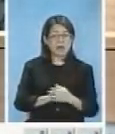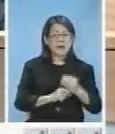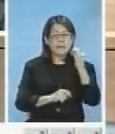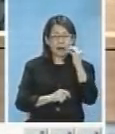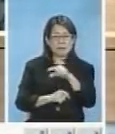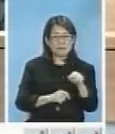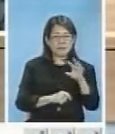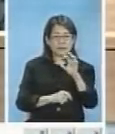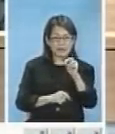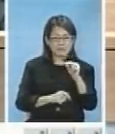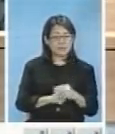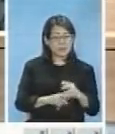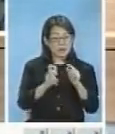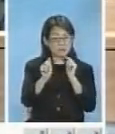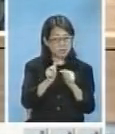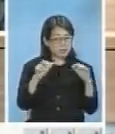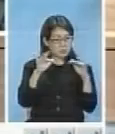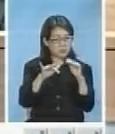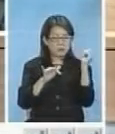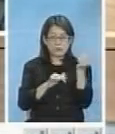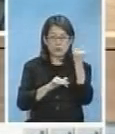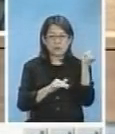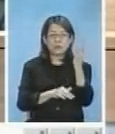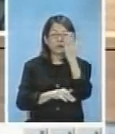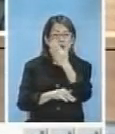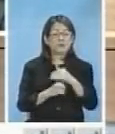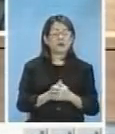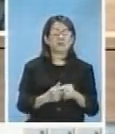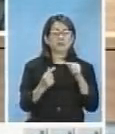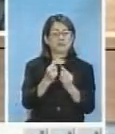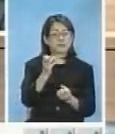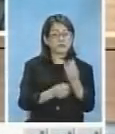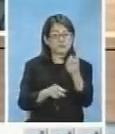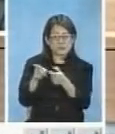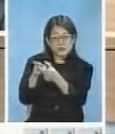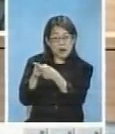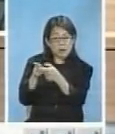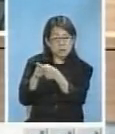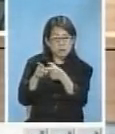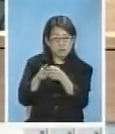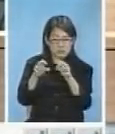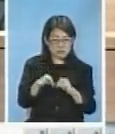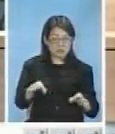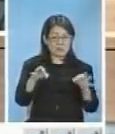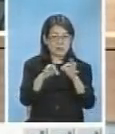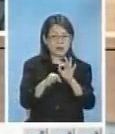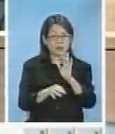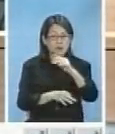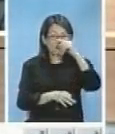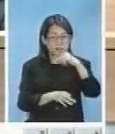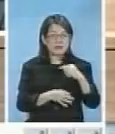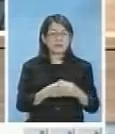ำหนาวมีทั้งแหล่งท่องเที่ยวที่สำคัญและเป็นแหล่งเพาะปลูกข้าวโพดที่สำคัญของประเทศไทยแ